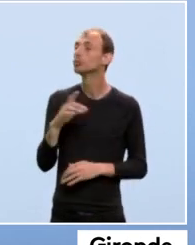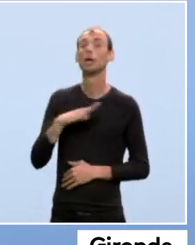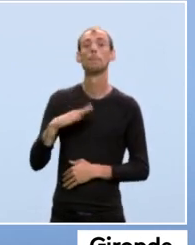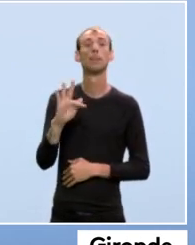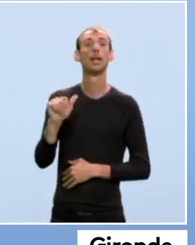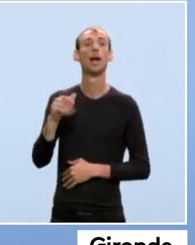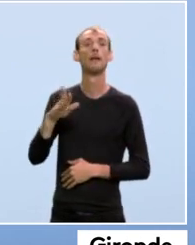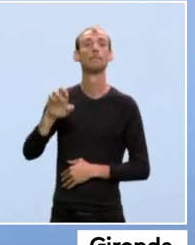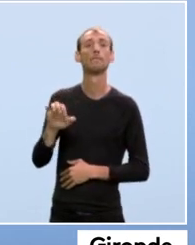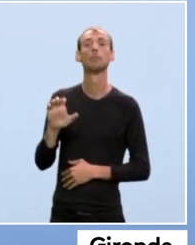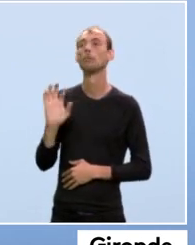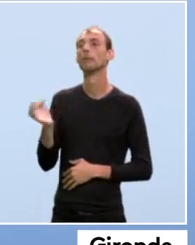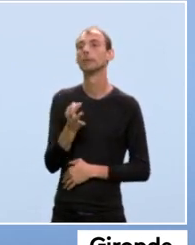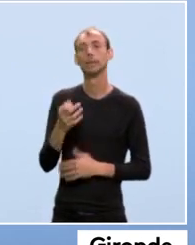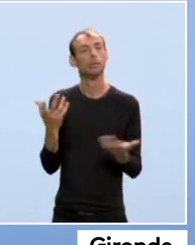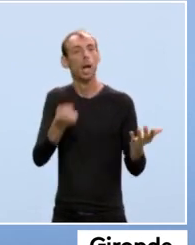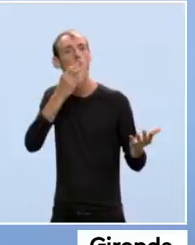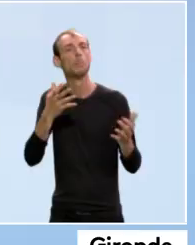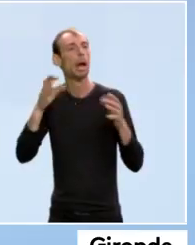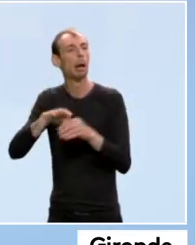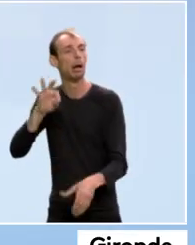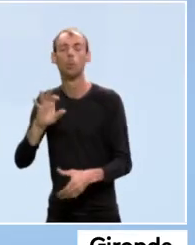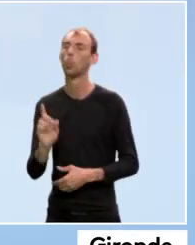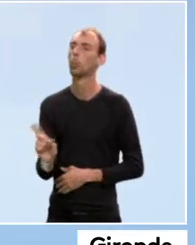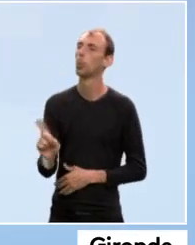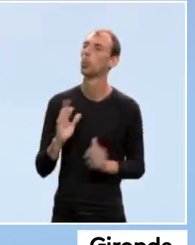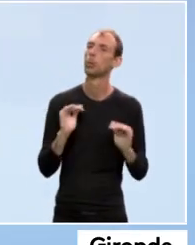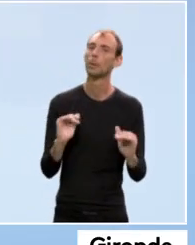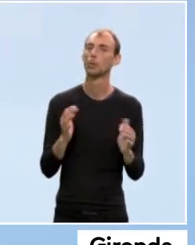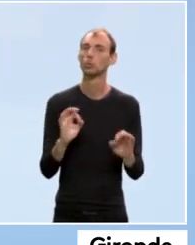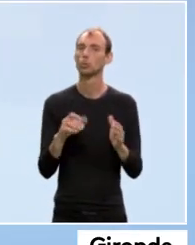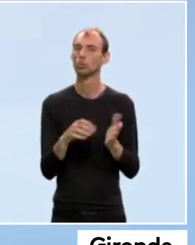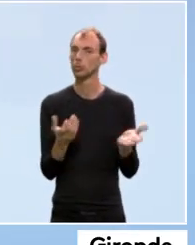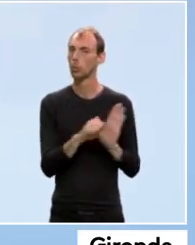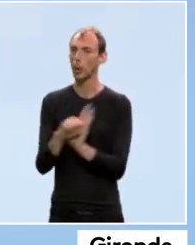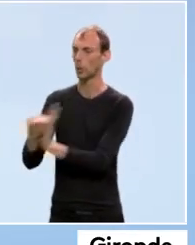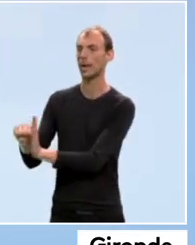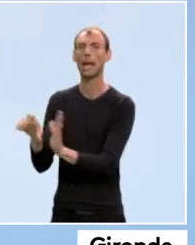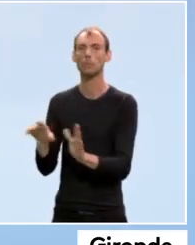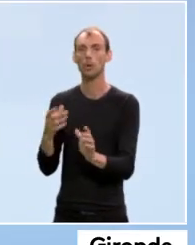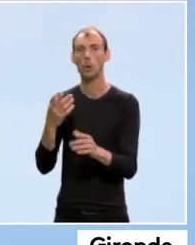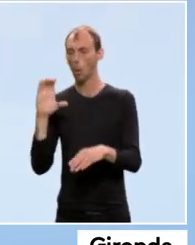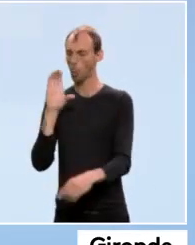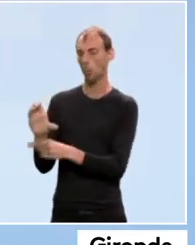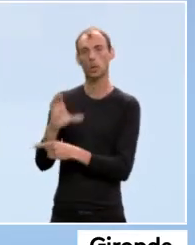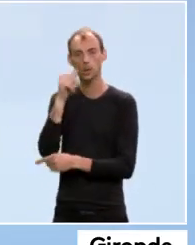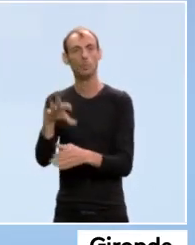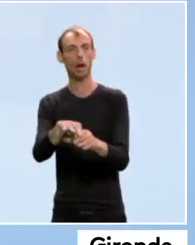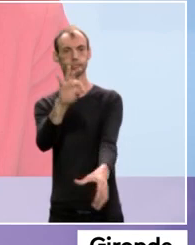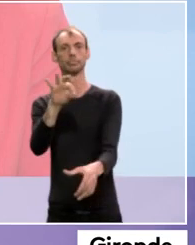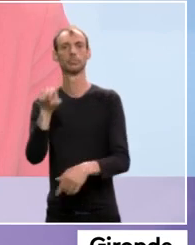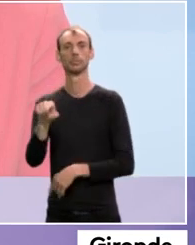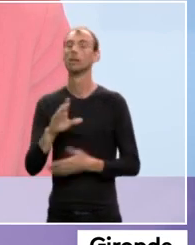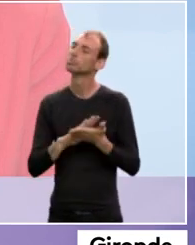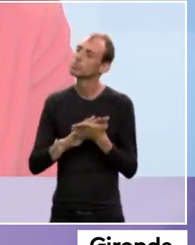au deuxième tour pardon il y a eu un élection par défaut face à l'extrême droite et beaucoup d'électeurs ont voté on essaie de